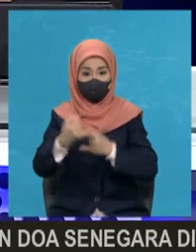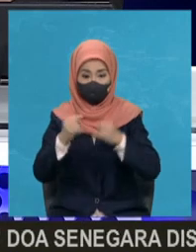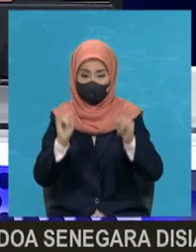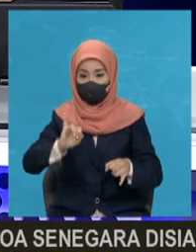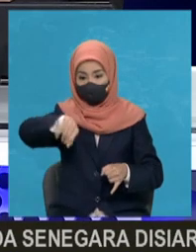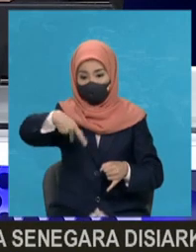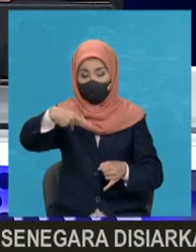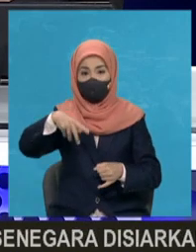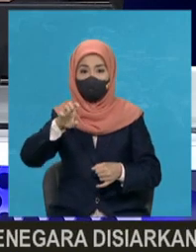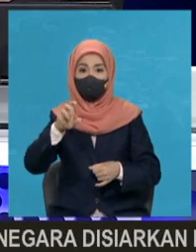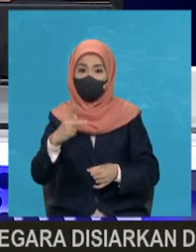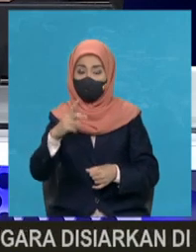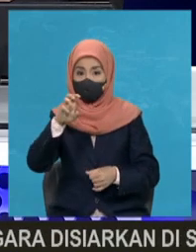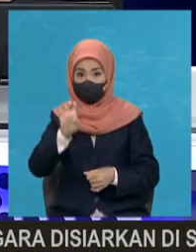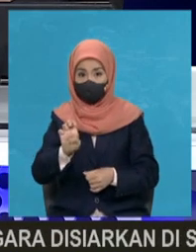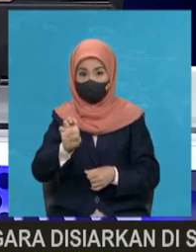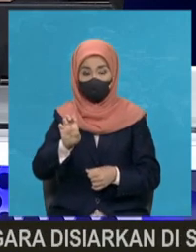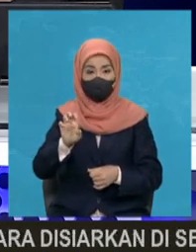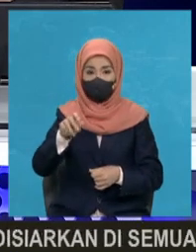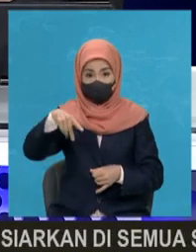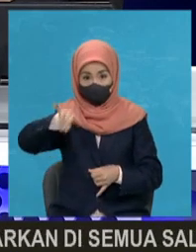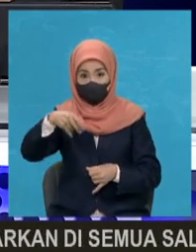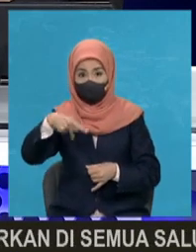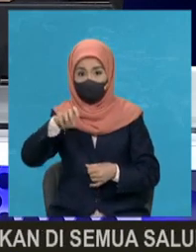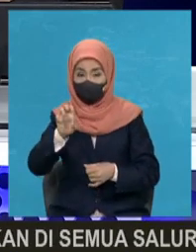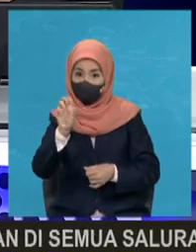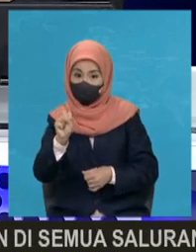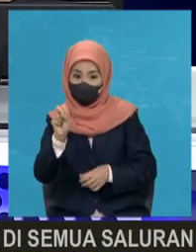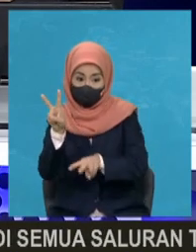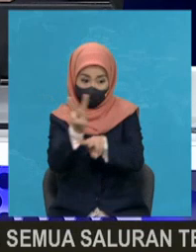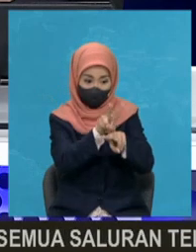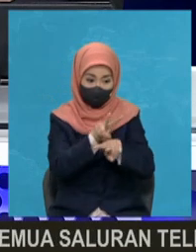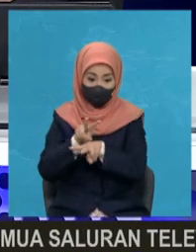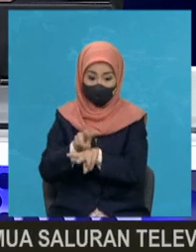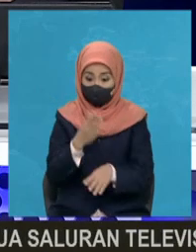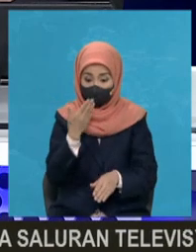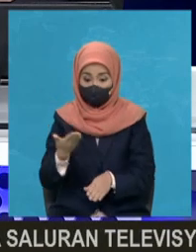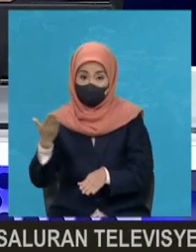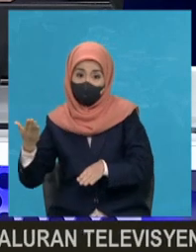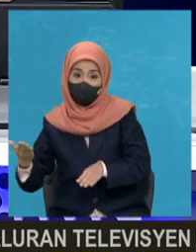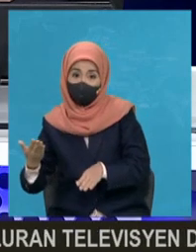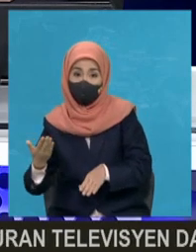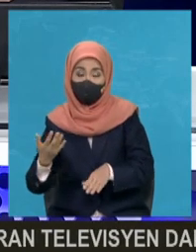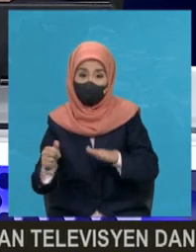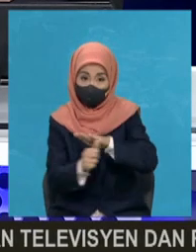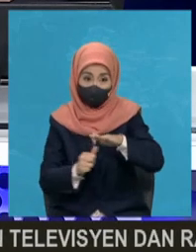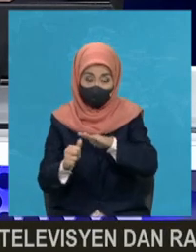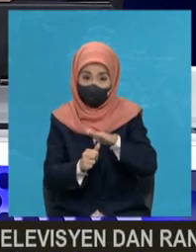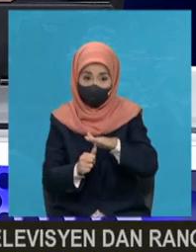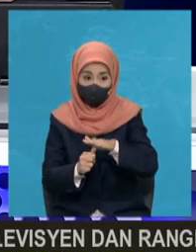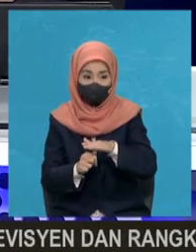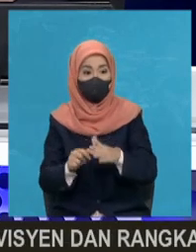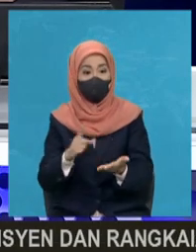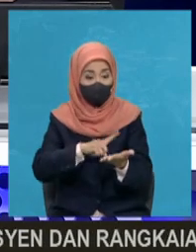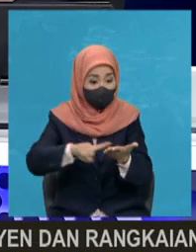perancangan ekonomi dan statistik ejb sentiasa memantau harga dan stock barang and keperluan autopsi tertentu